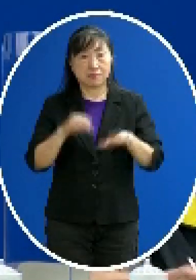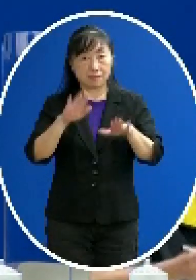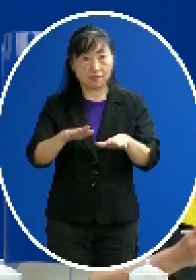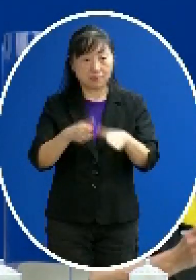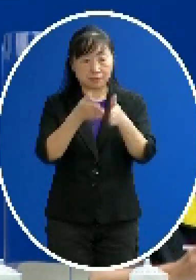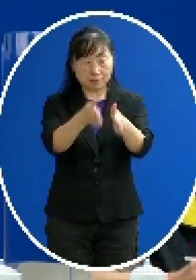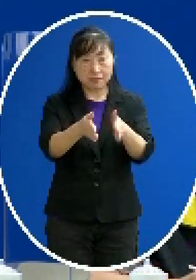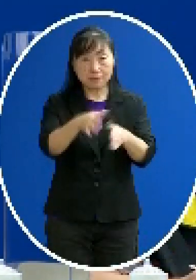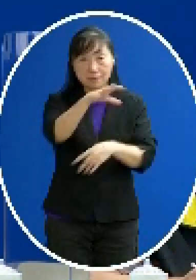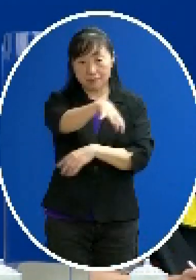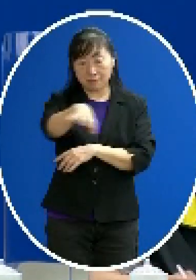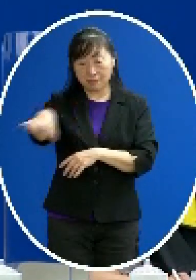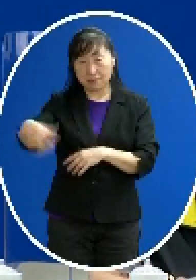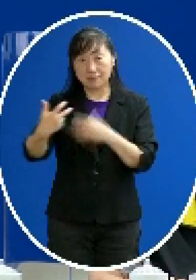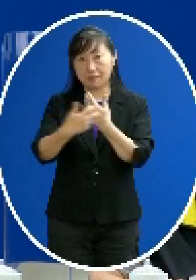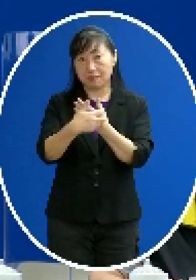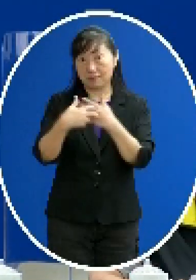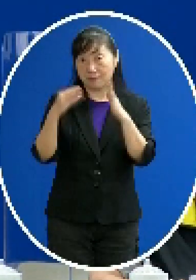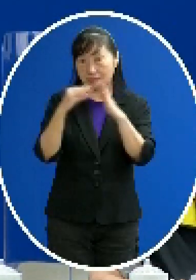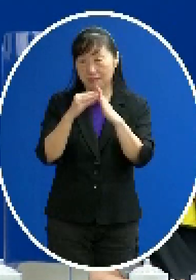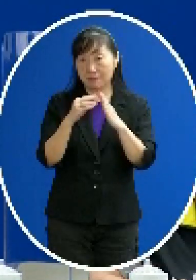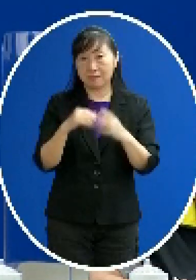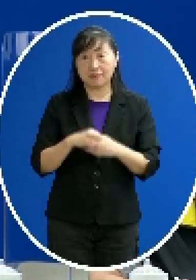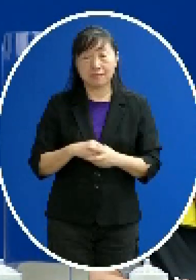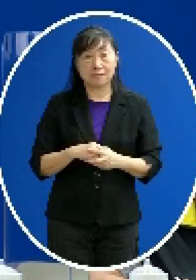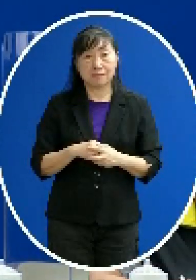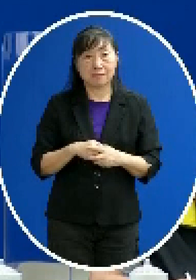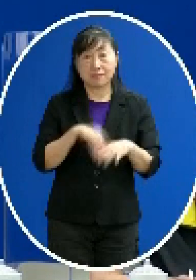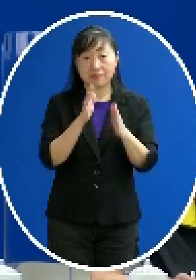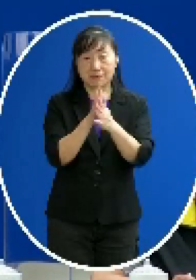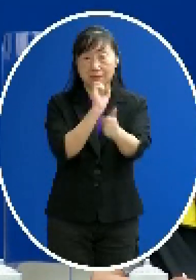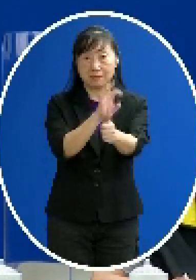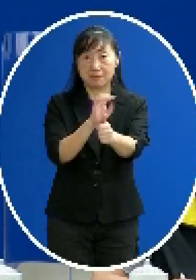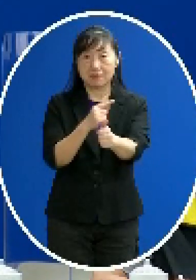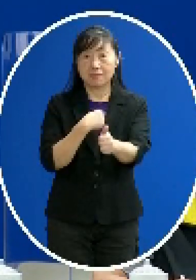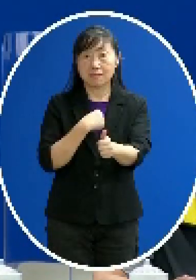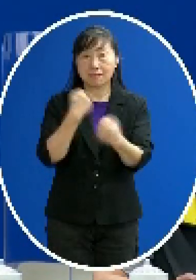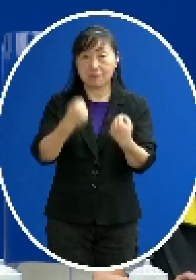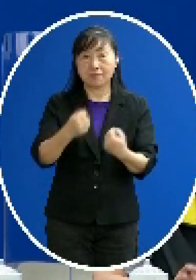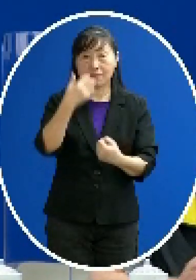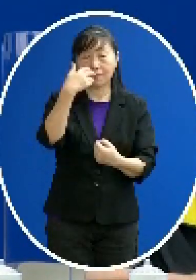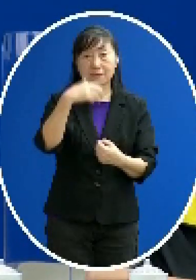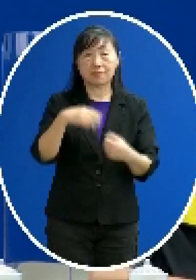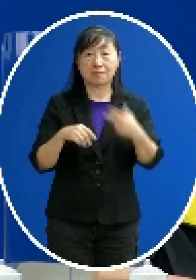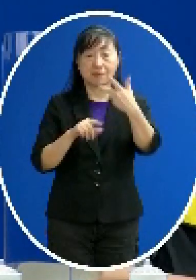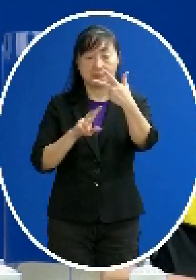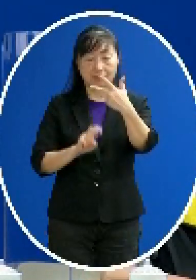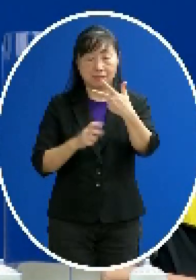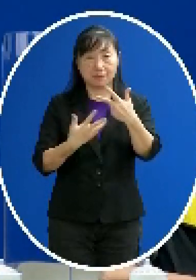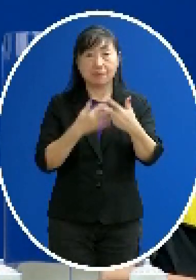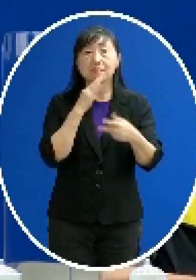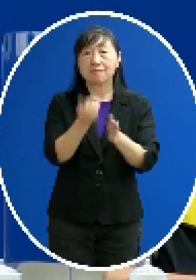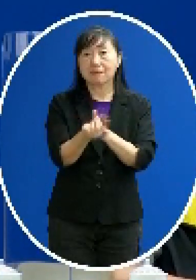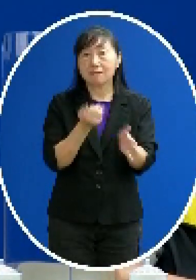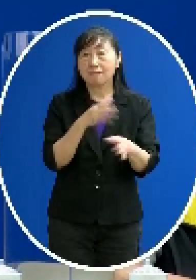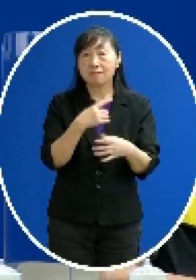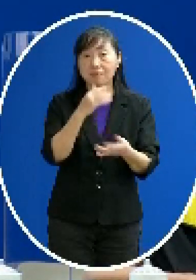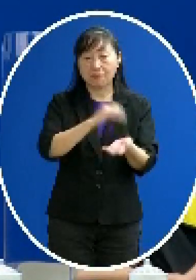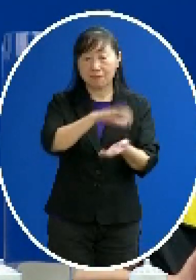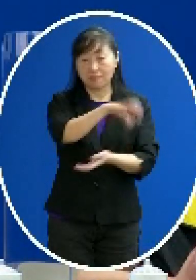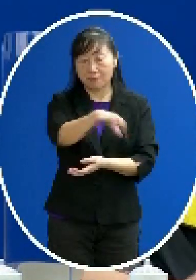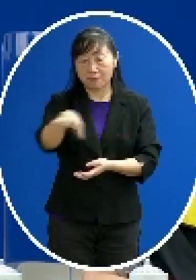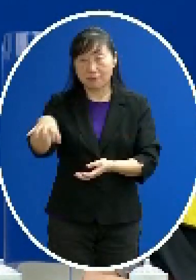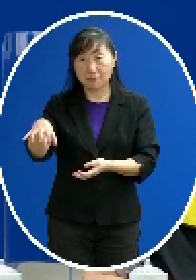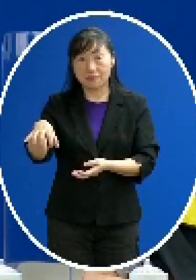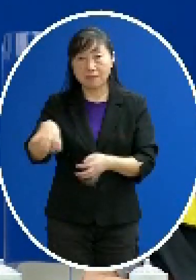方卫生局这边会做成一个决定啊，就是说希望他们在28号之前，针对在各医院散